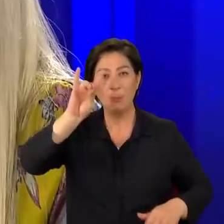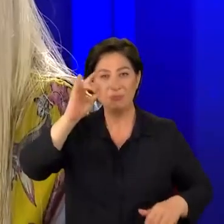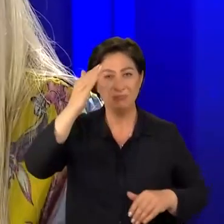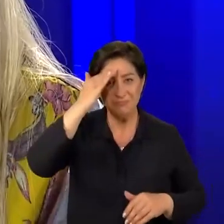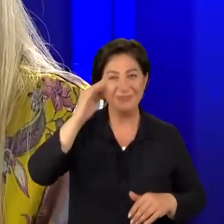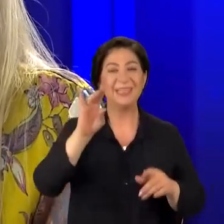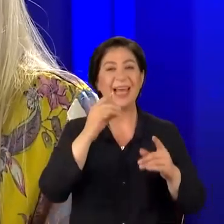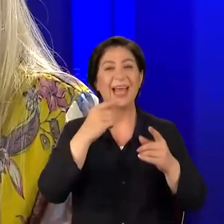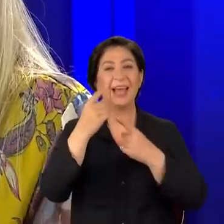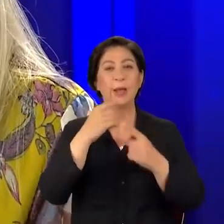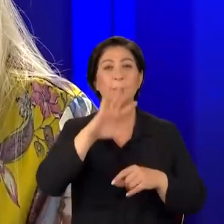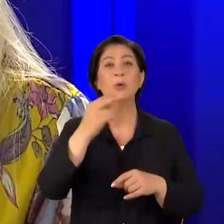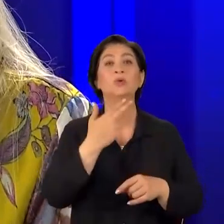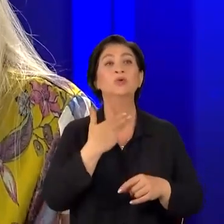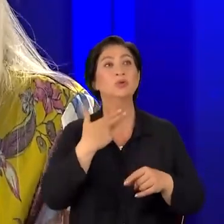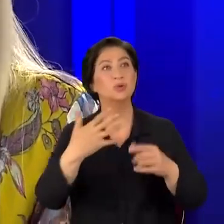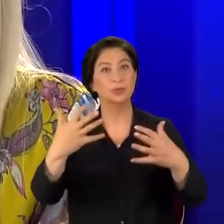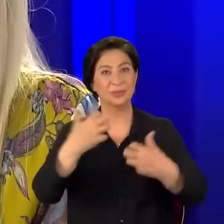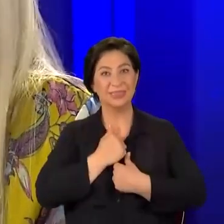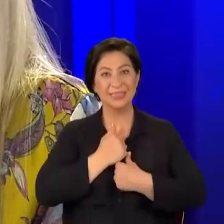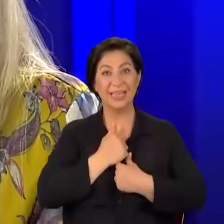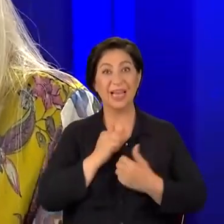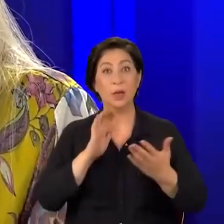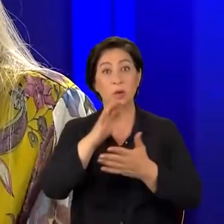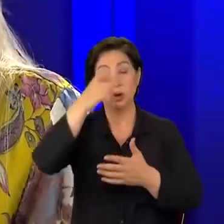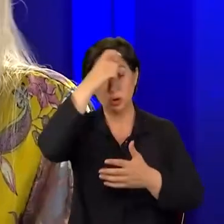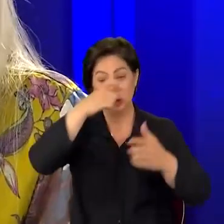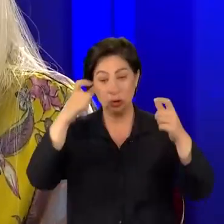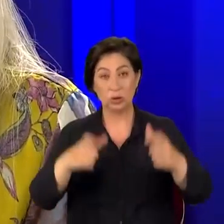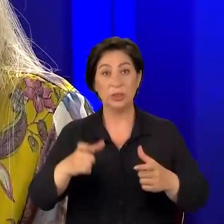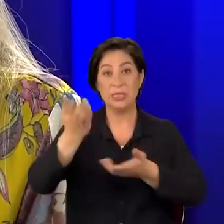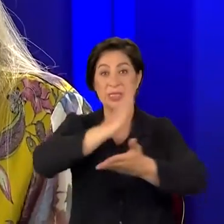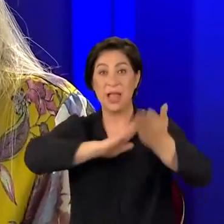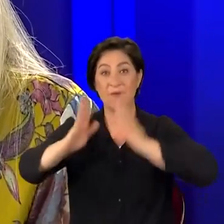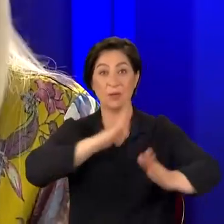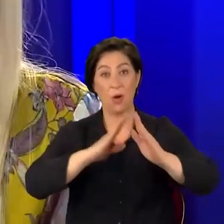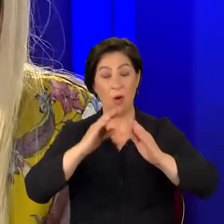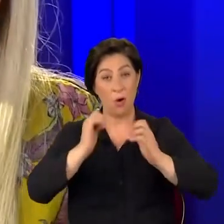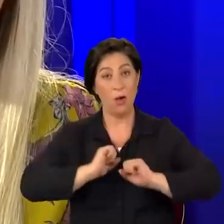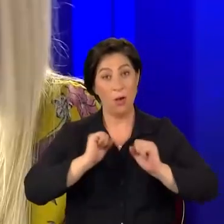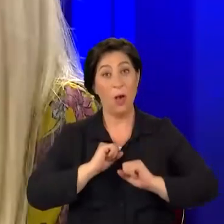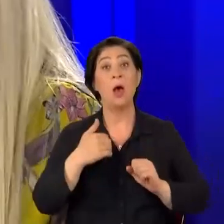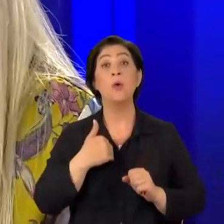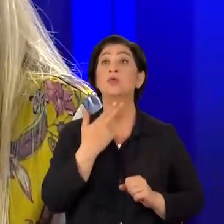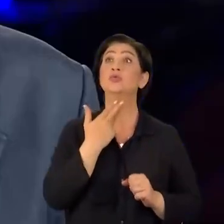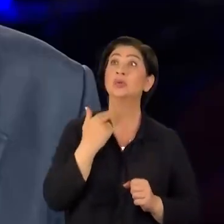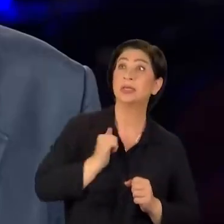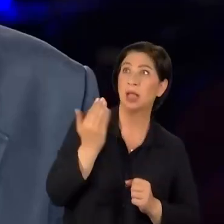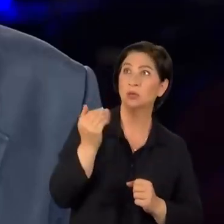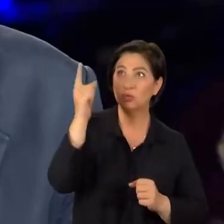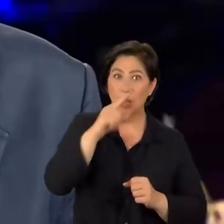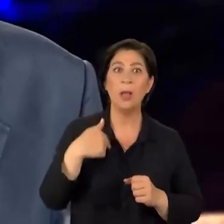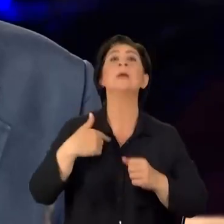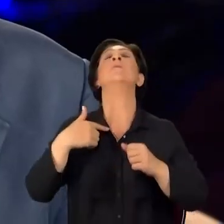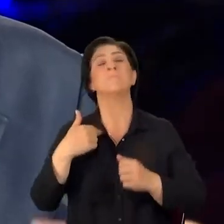veriyorlardı. Hepimizi Rus işgaline karşı ülkemizi korumak için tekvando öğrenmeye davet ettiler. Ve ben Rus askerleri gelecek diye...